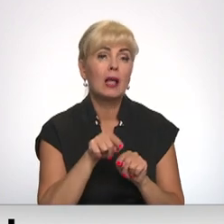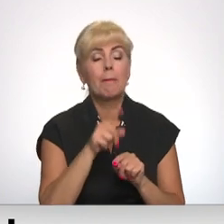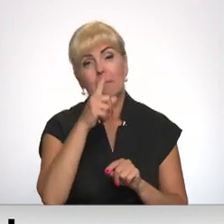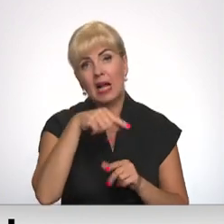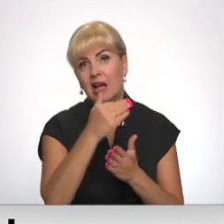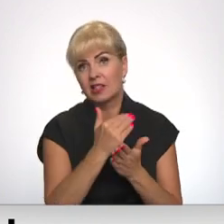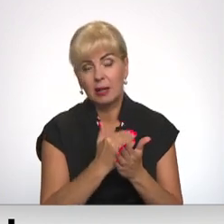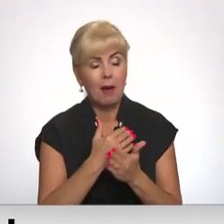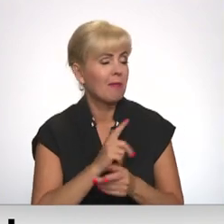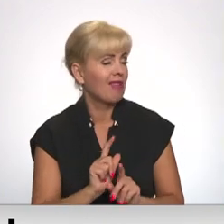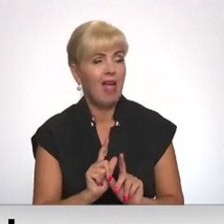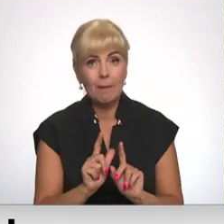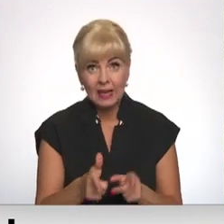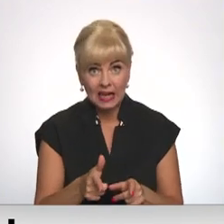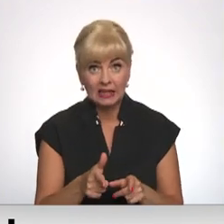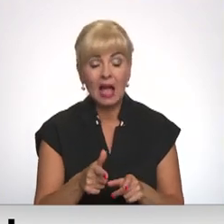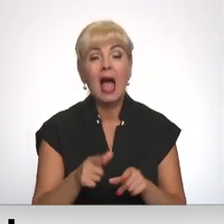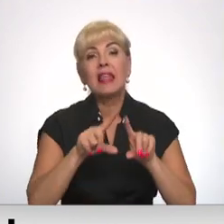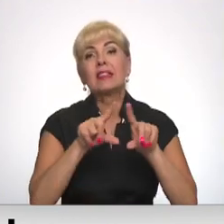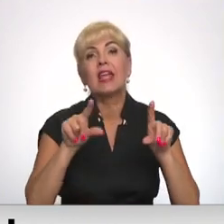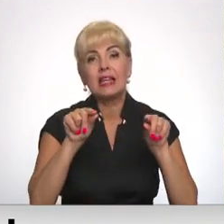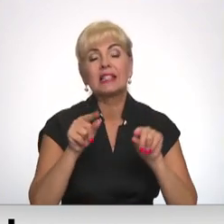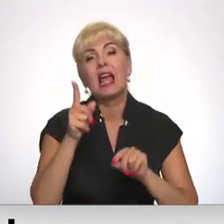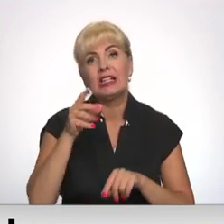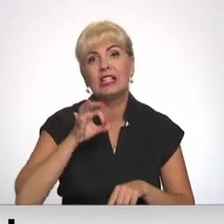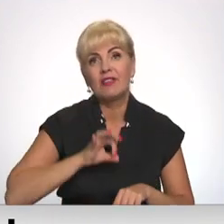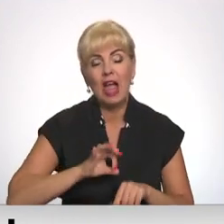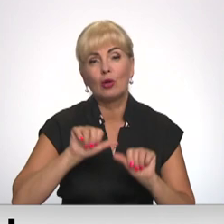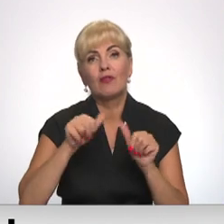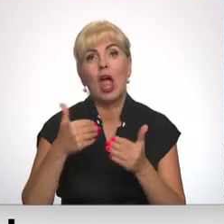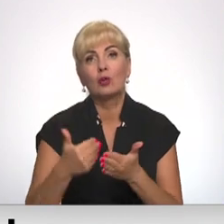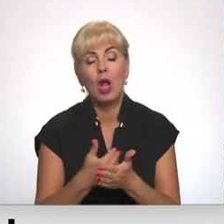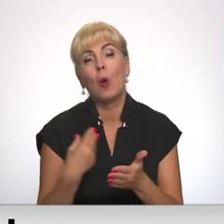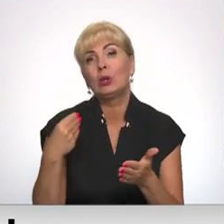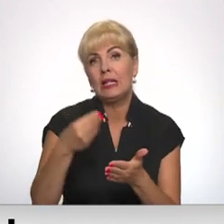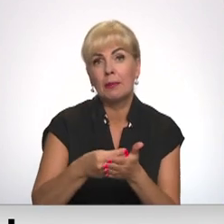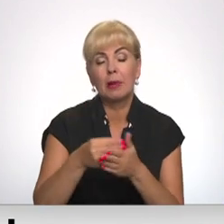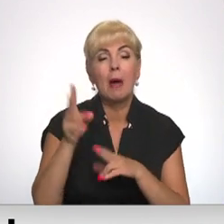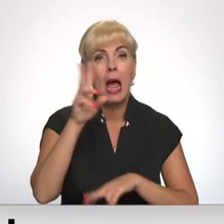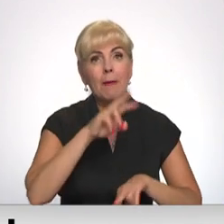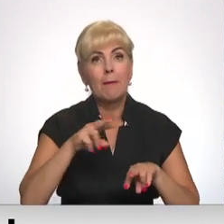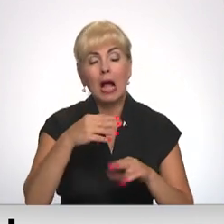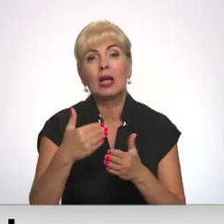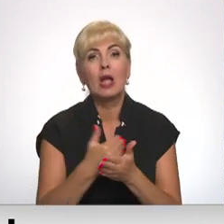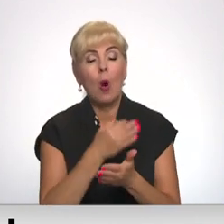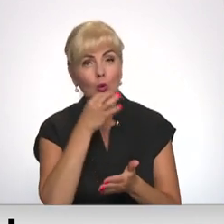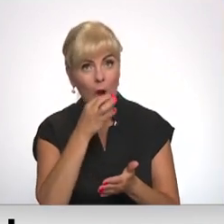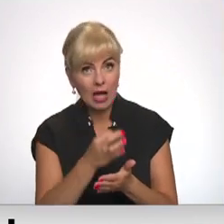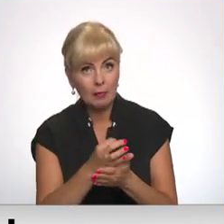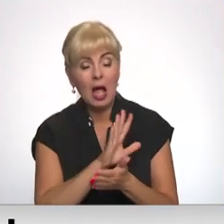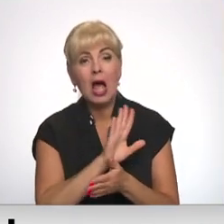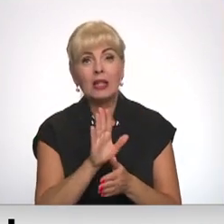prasībām nepiekrita. Direkcijā norāda, ka izdevīgāk ir veidot jaunu iepirkumu un meklēt jaunu uzturētāju nekā